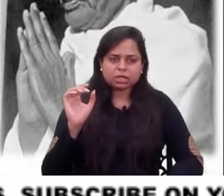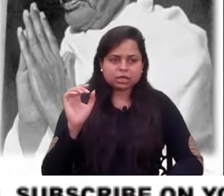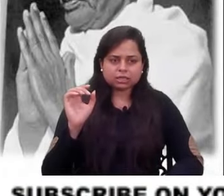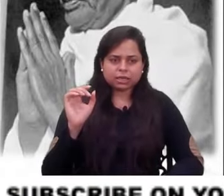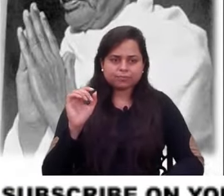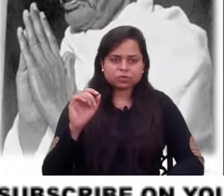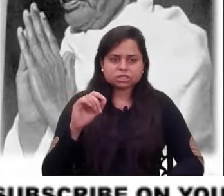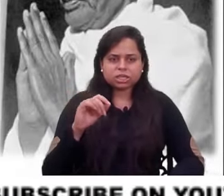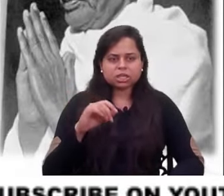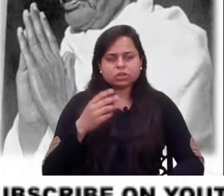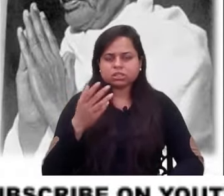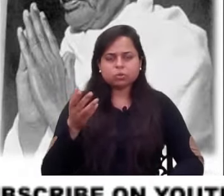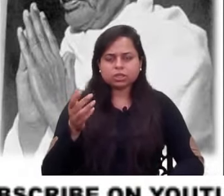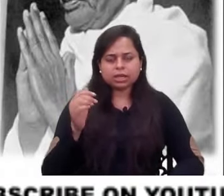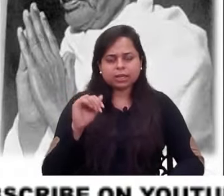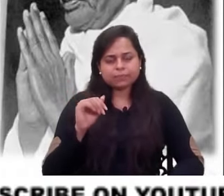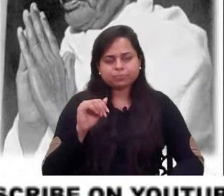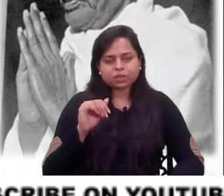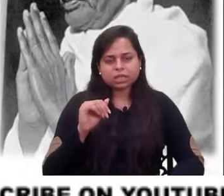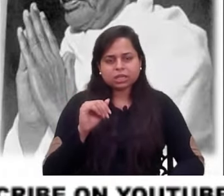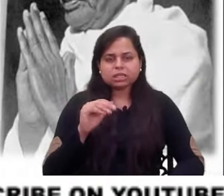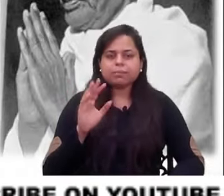करते हैं